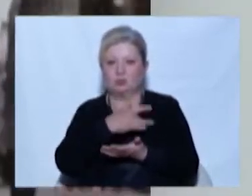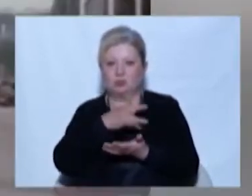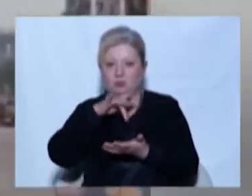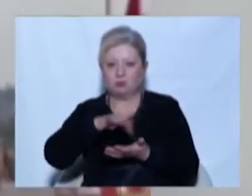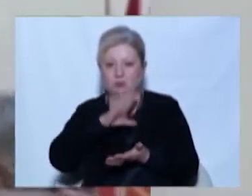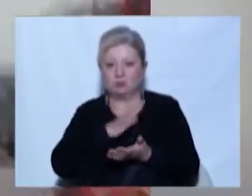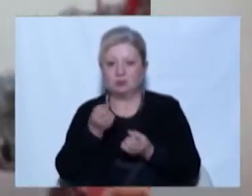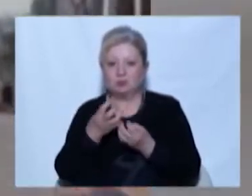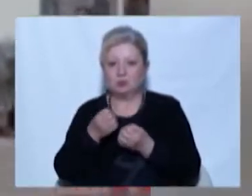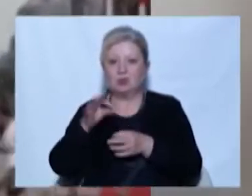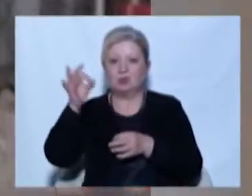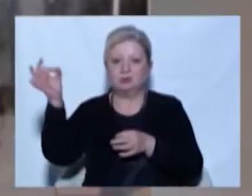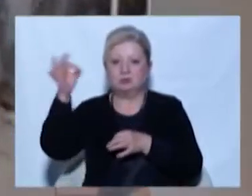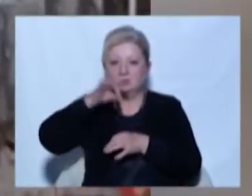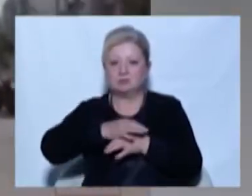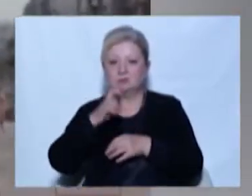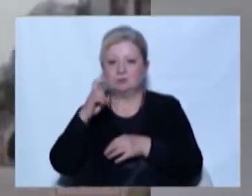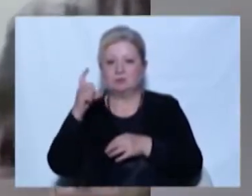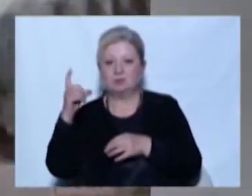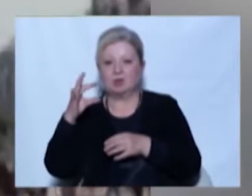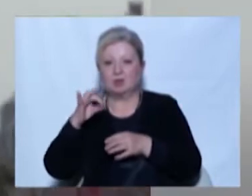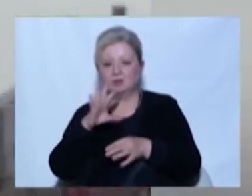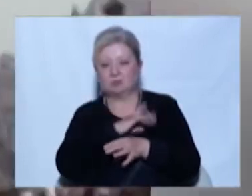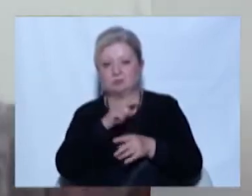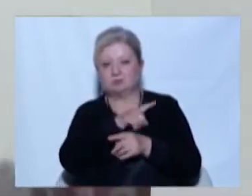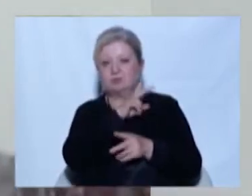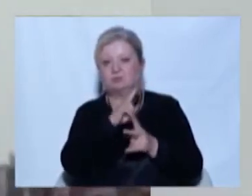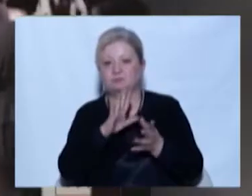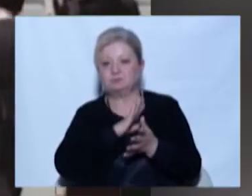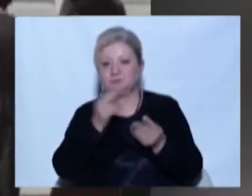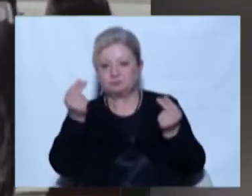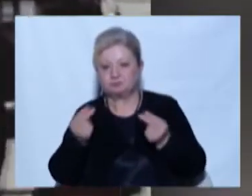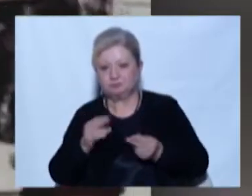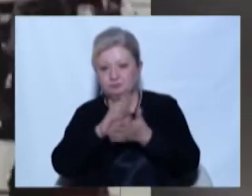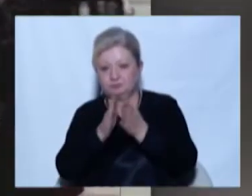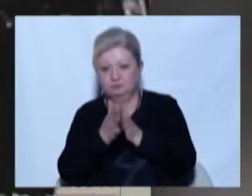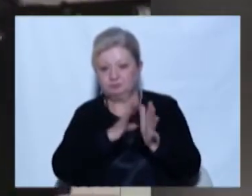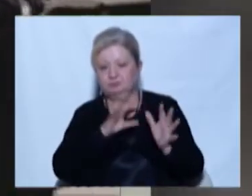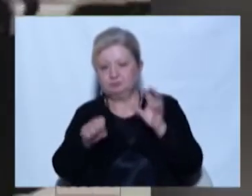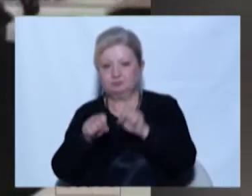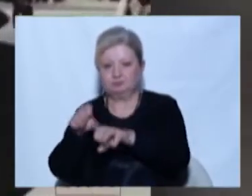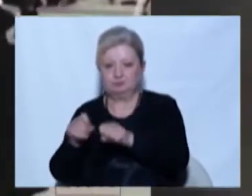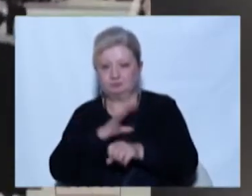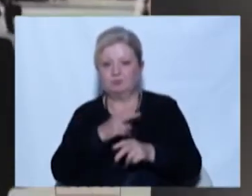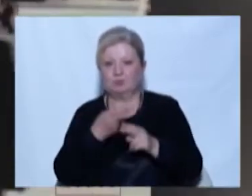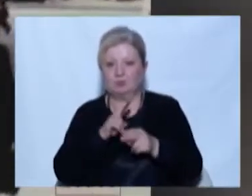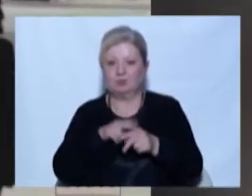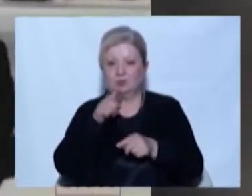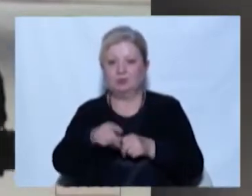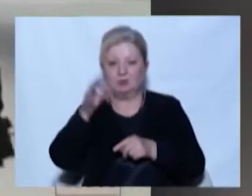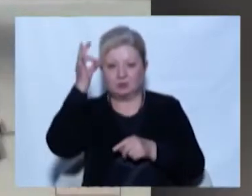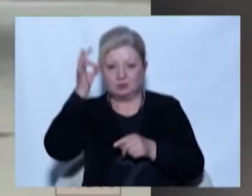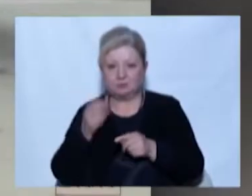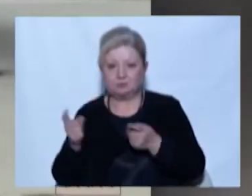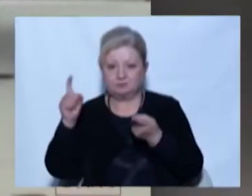ბერლინი, რომელიც მოკავშირეების გავლენის ქვეშ იყო. და სწორედ ეს გერმანიასთან